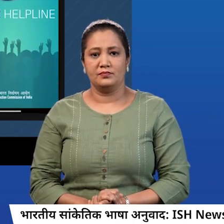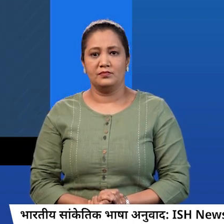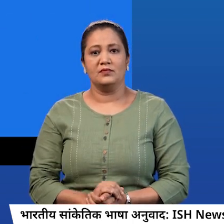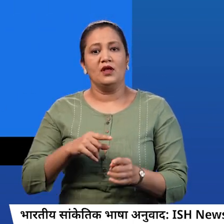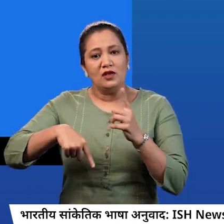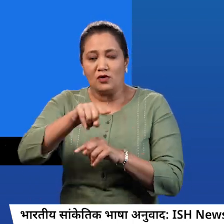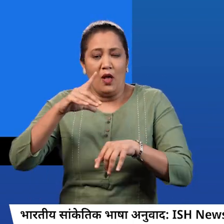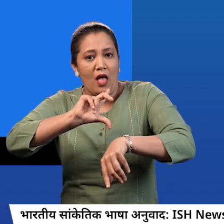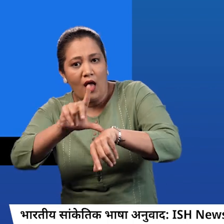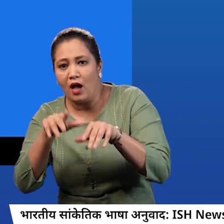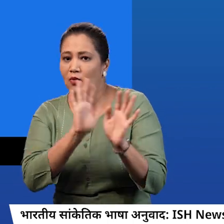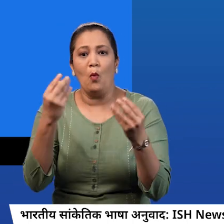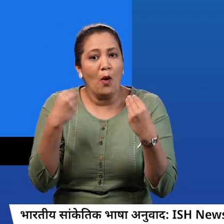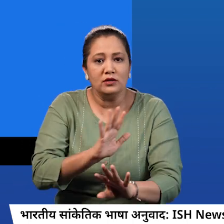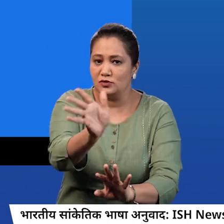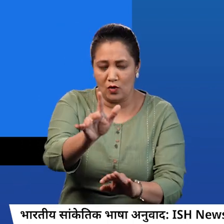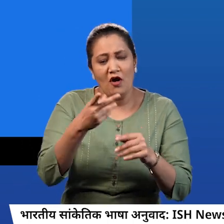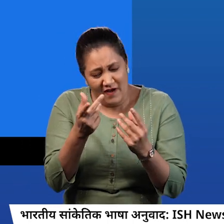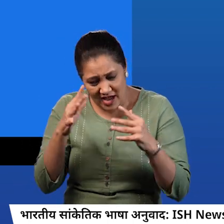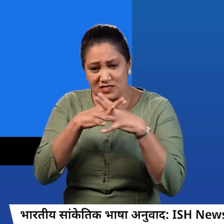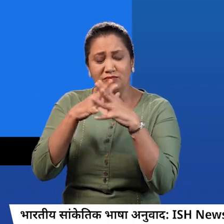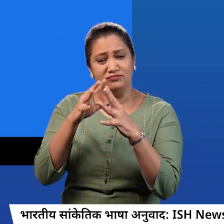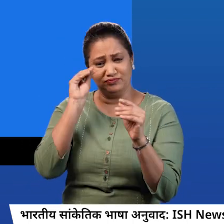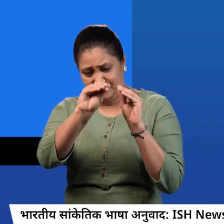शकता. तेव्हा उशीर करू नका आणि झटपट